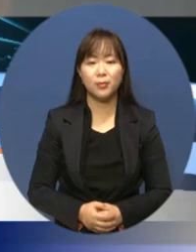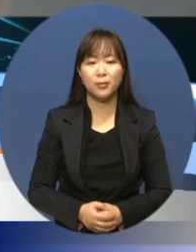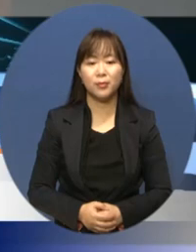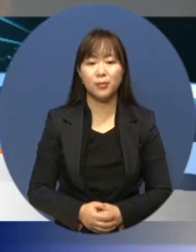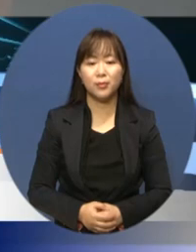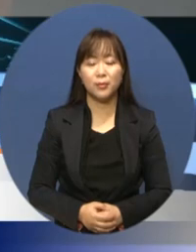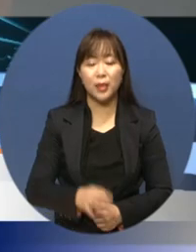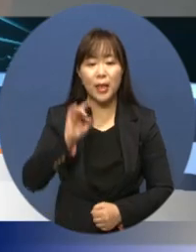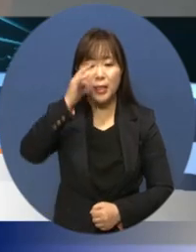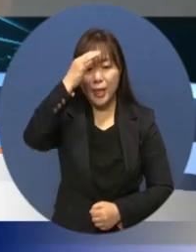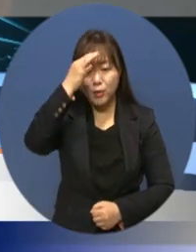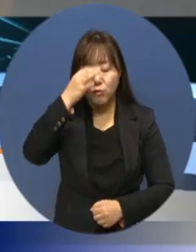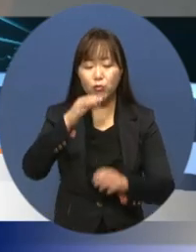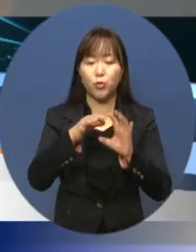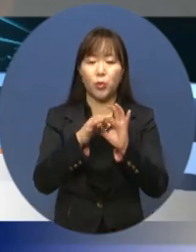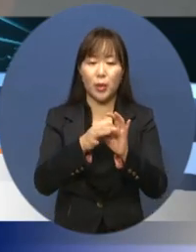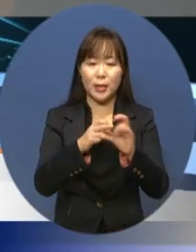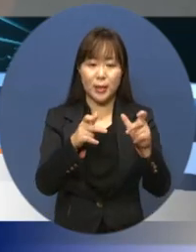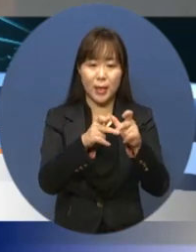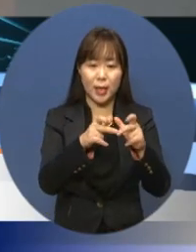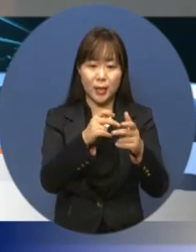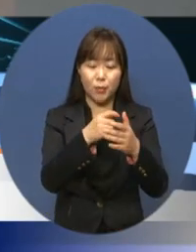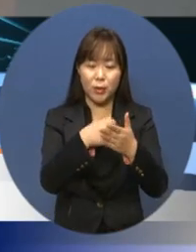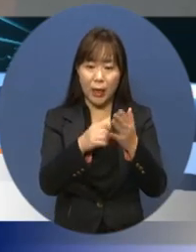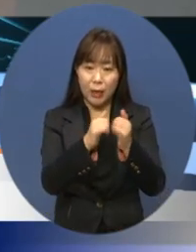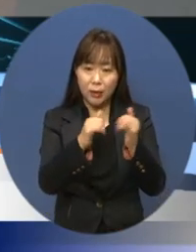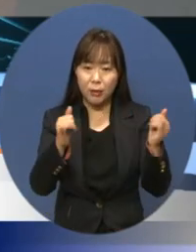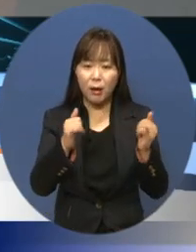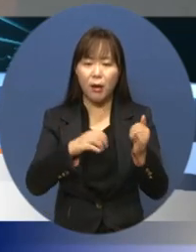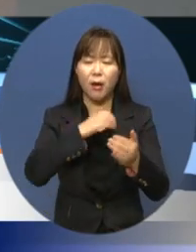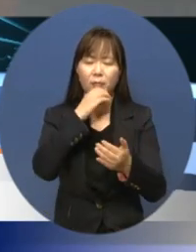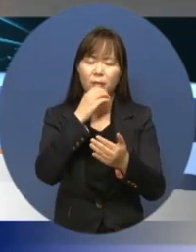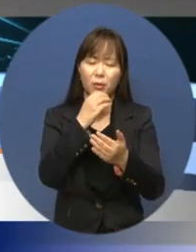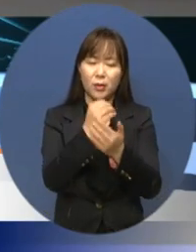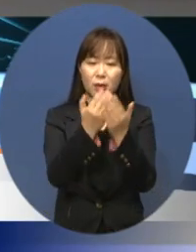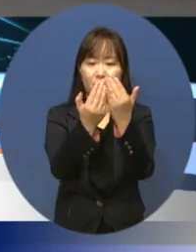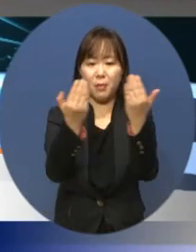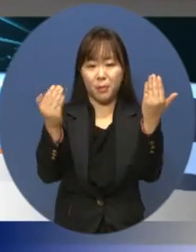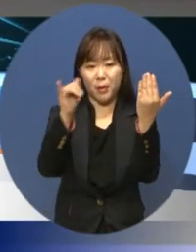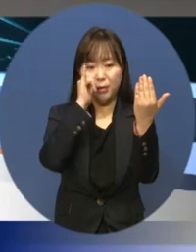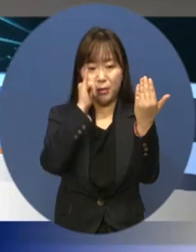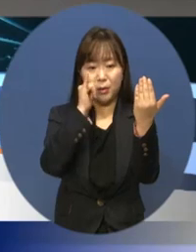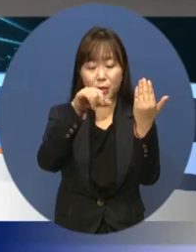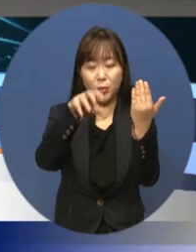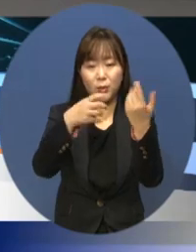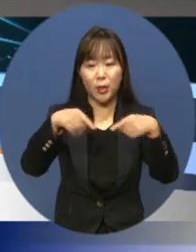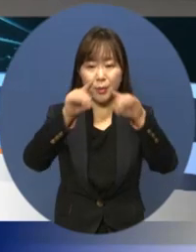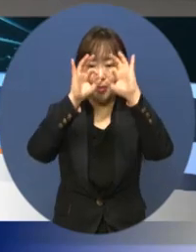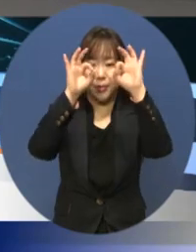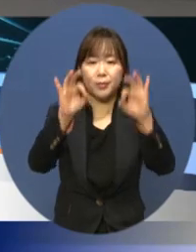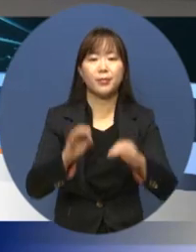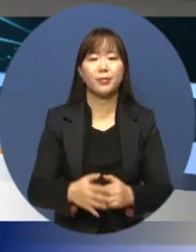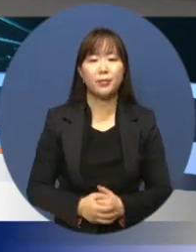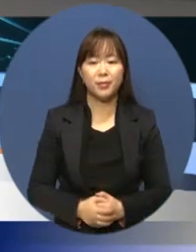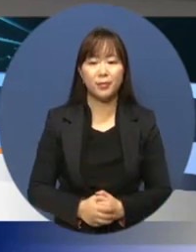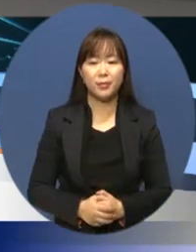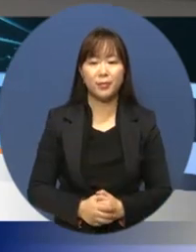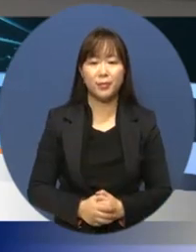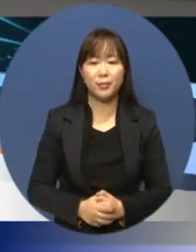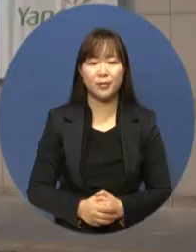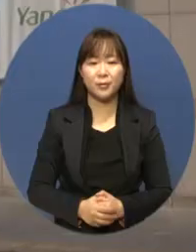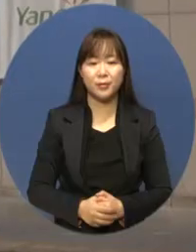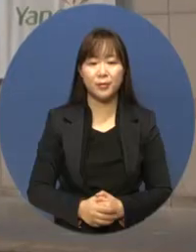예술을 통해 장애인 작가들이 감동적인 전시회를 열었습니다. 그 현장에 정은선 기자가 다녀왔습니다.